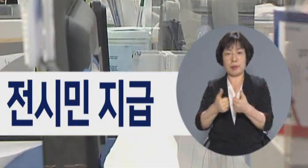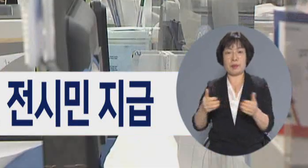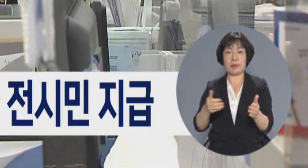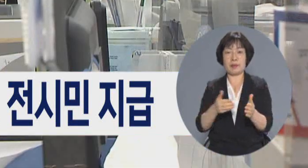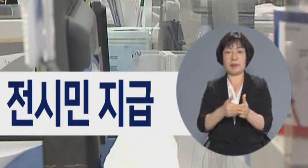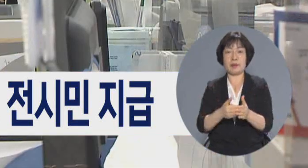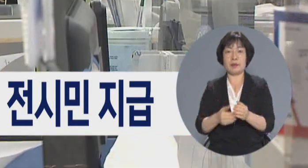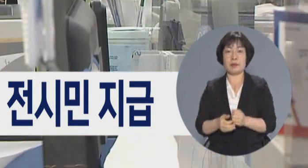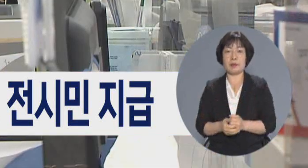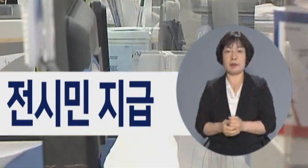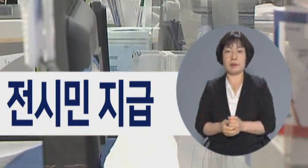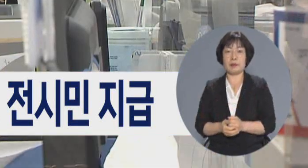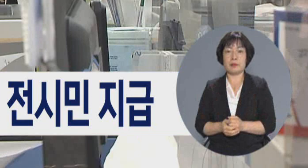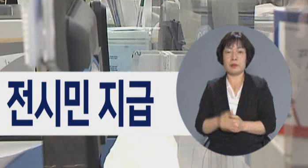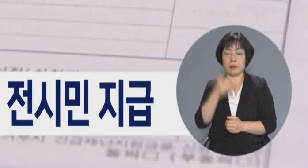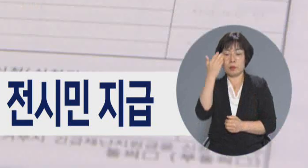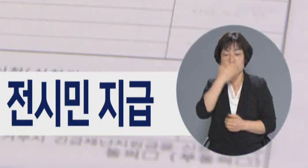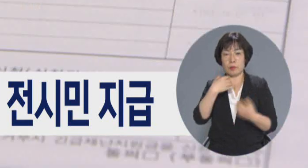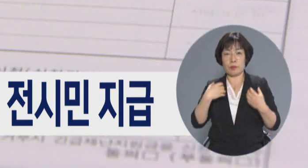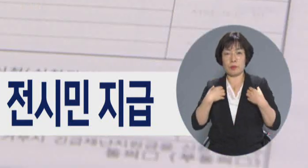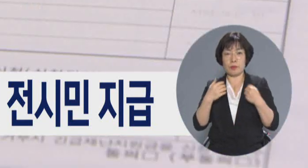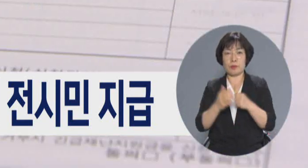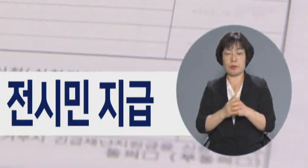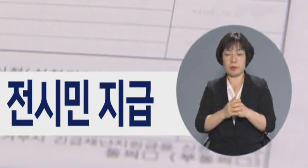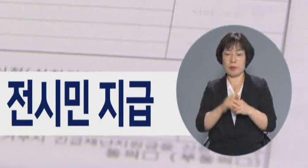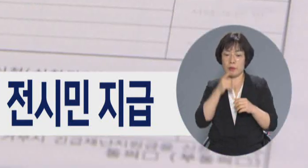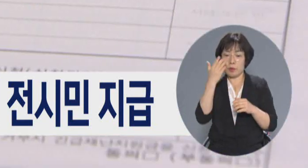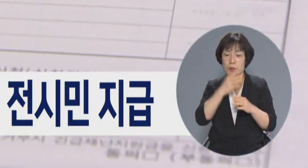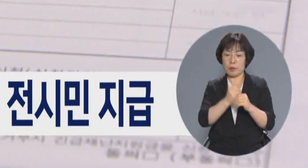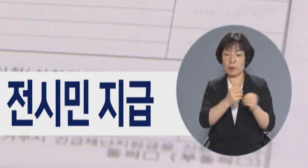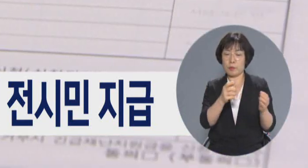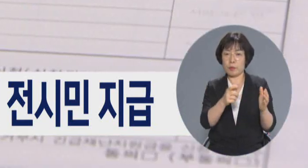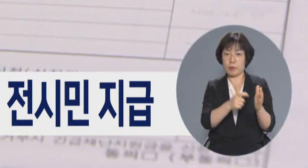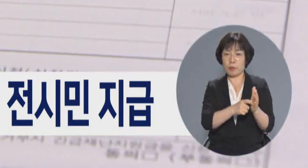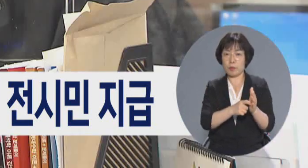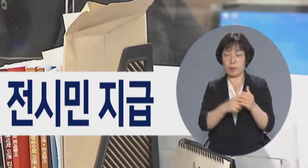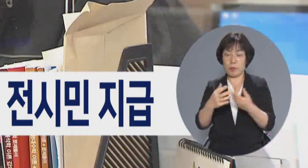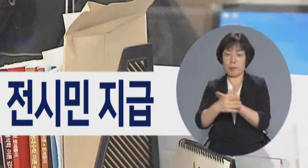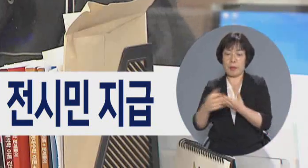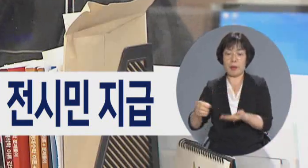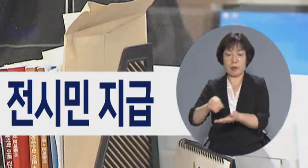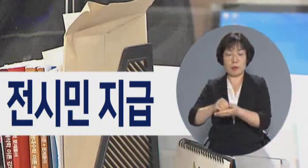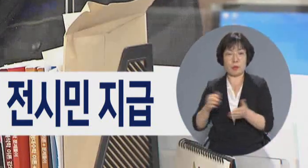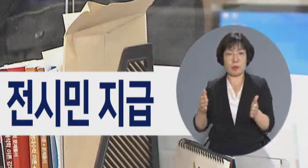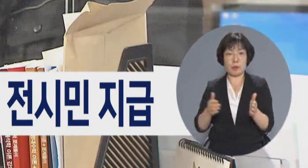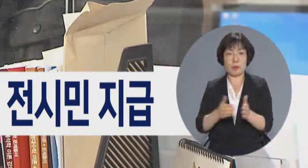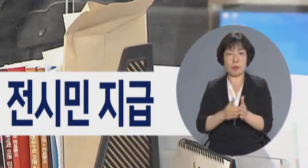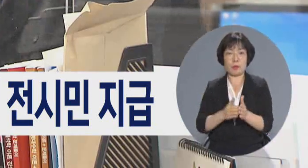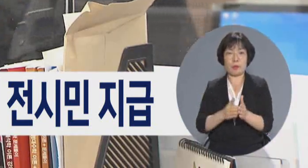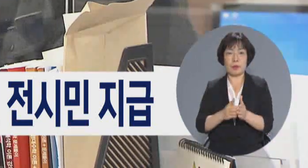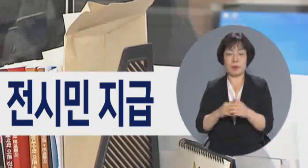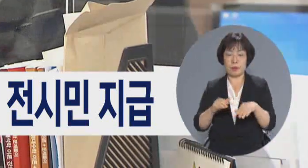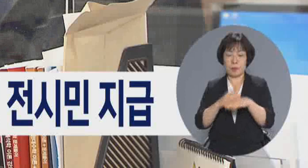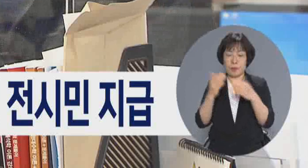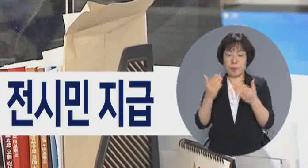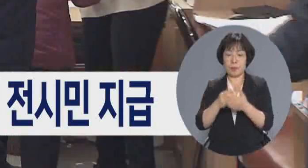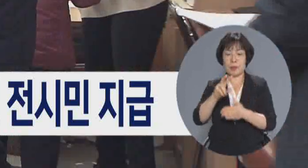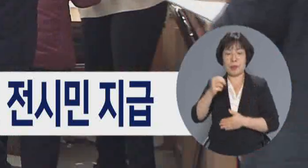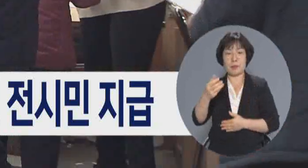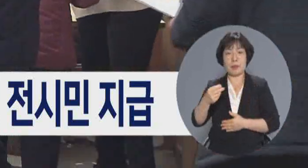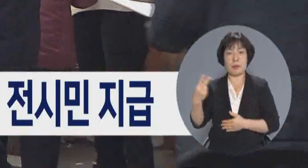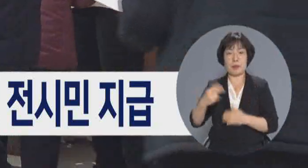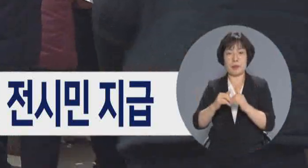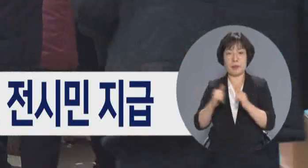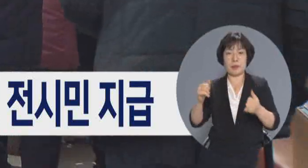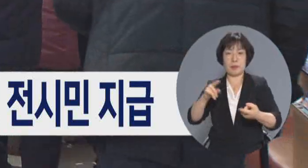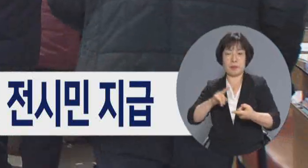밝혔습니다. 여수시는 이에 따라 여수에 주소를 둔 시민과 외국인 등록을 마친 다문화 가족 등 28만 2천여